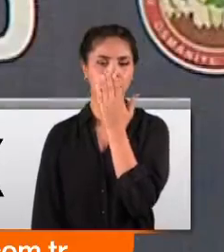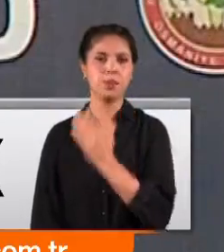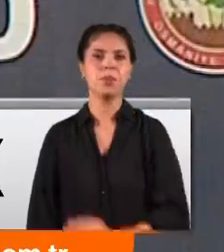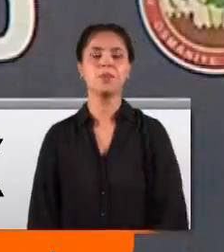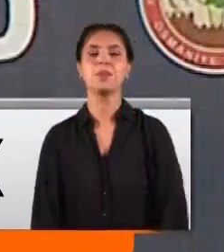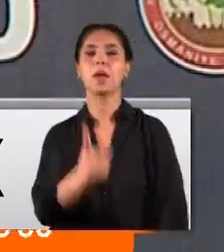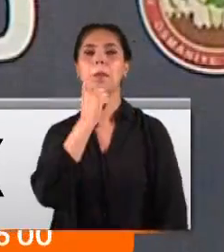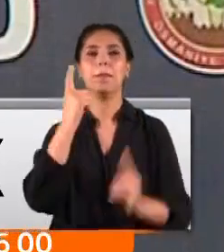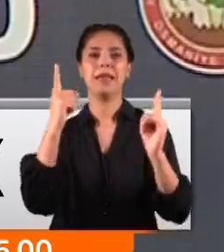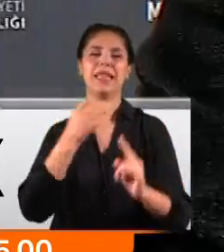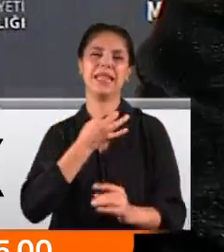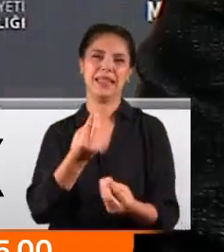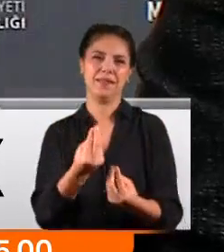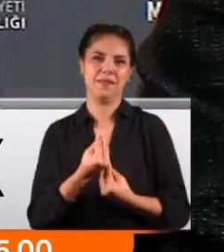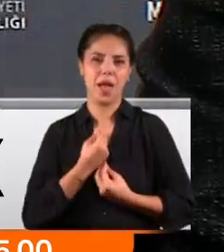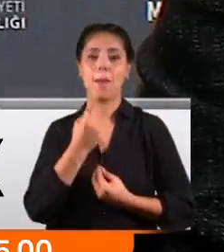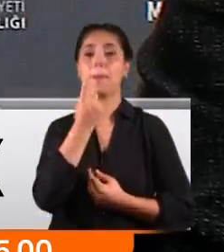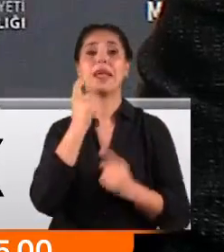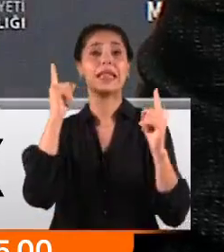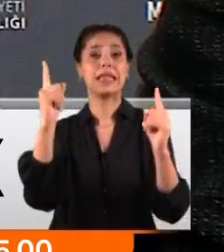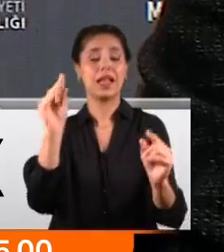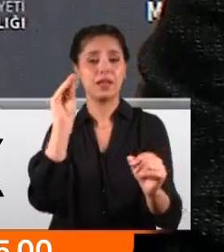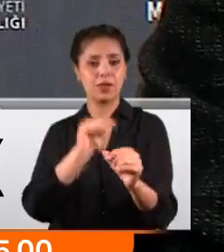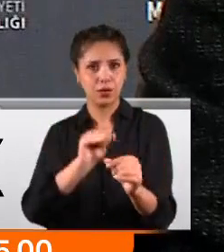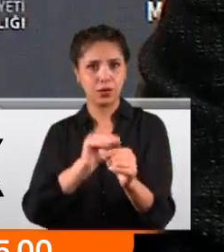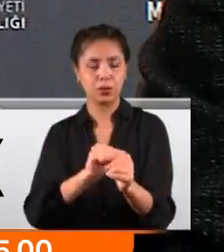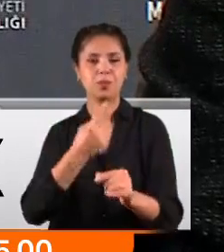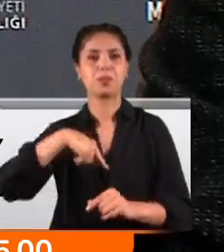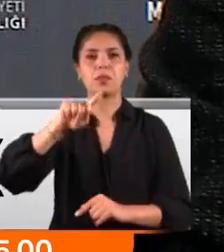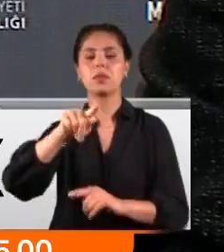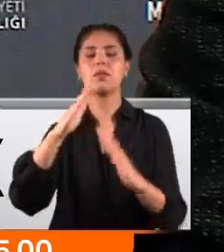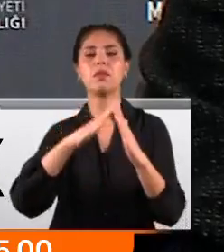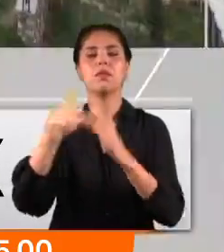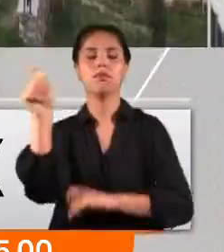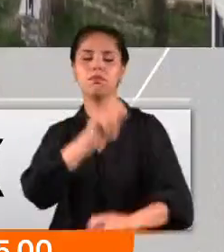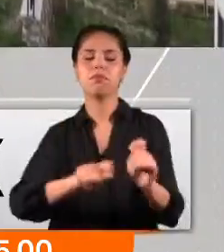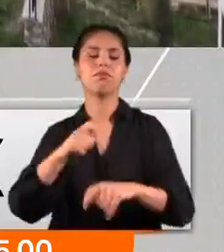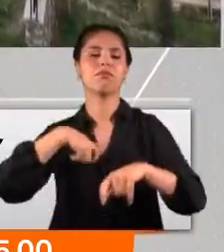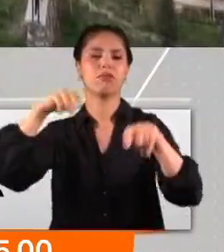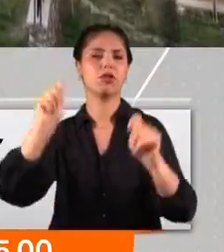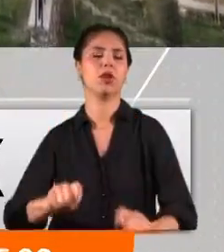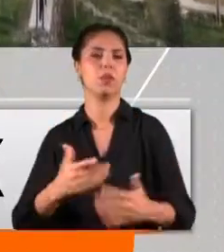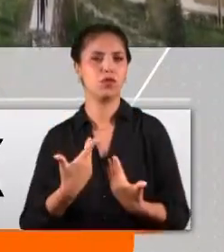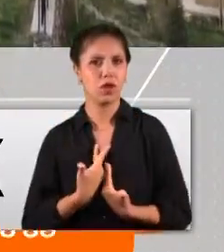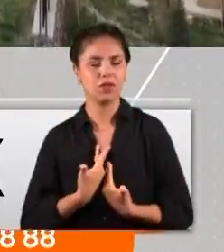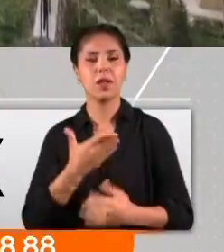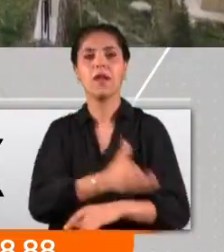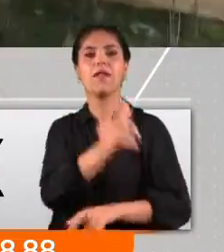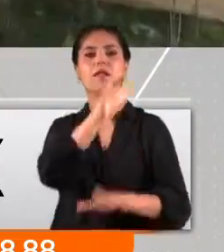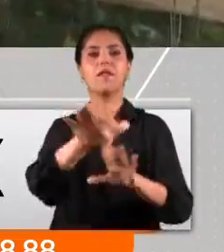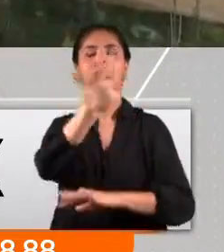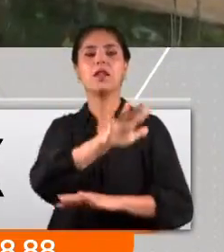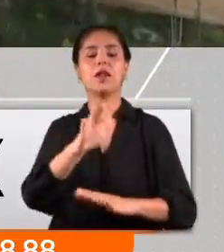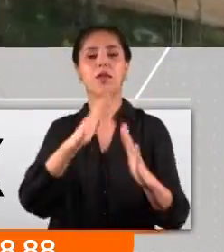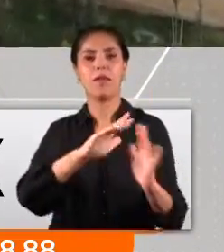Bir yıl bize müsaade edeceksiniz. Bir yıl içerisinde biz bu kalıcı konutları yetiştireceğiz. Vatandaşlarımızı